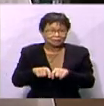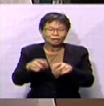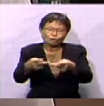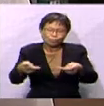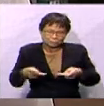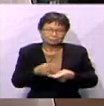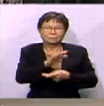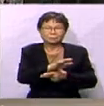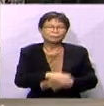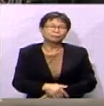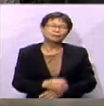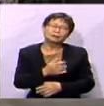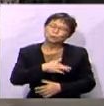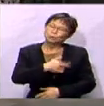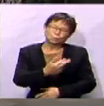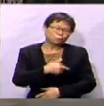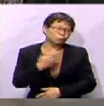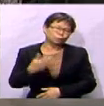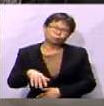Sayang sekali, sedih sekali.